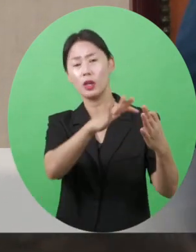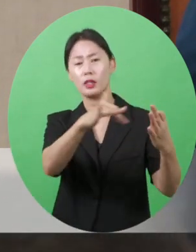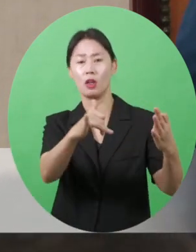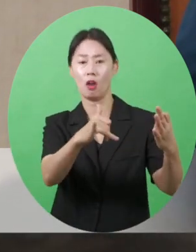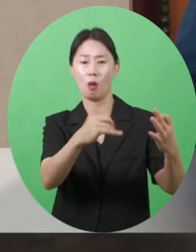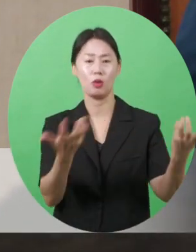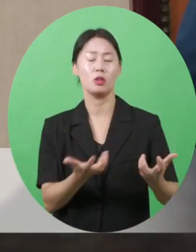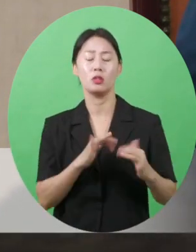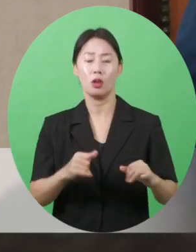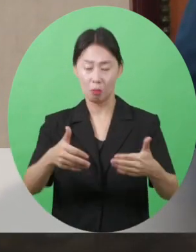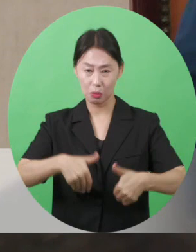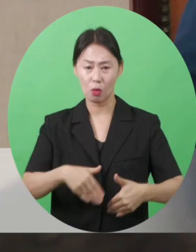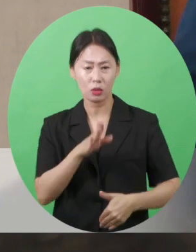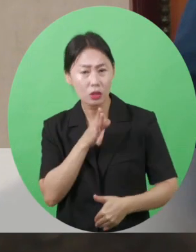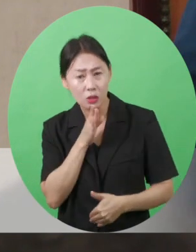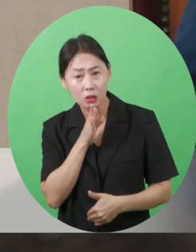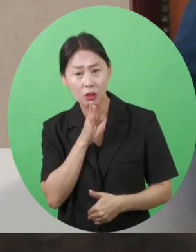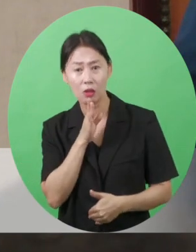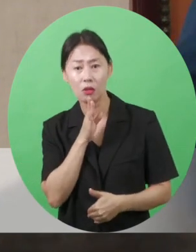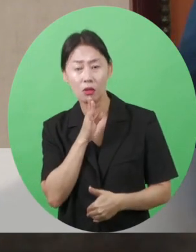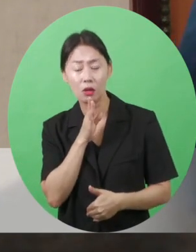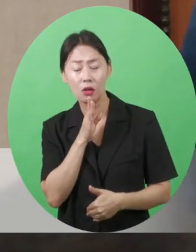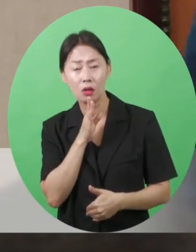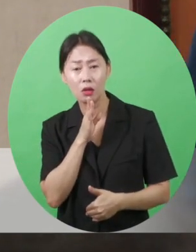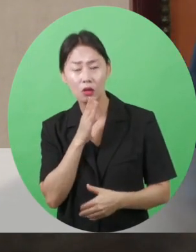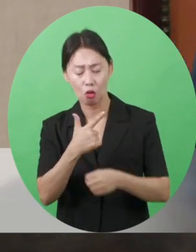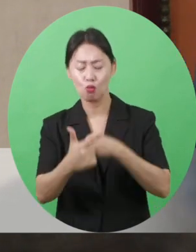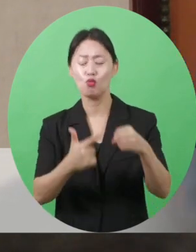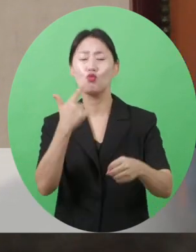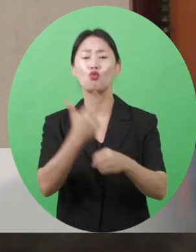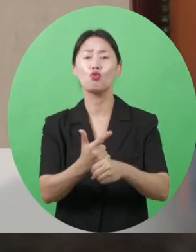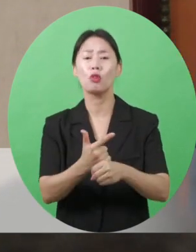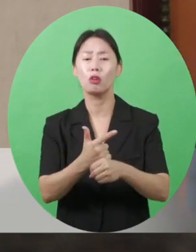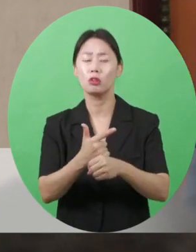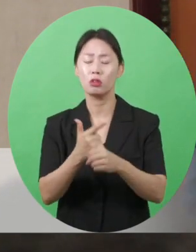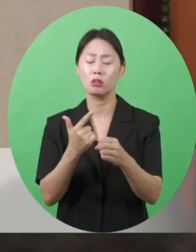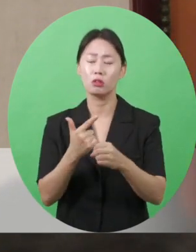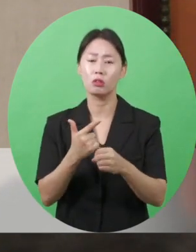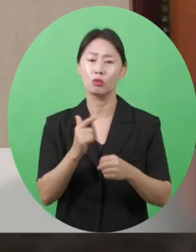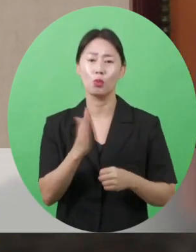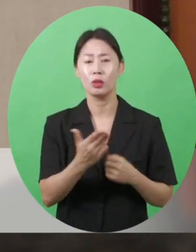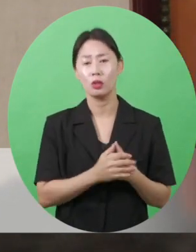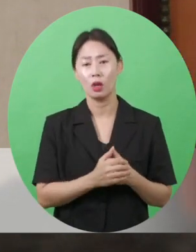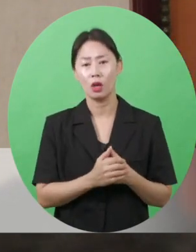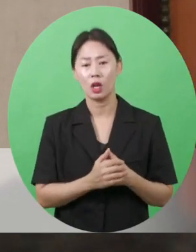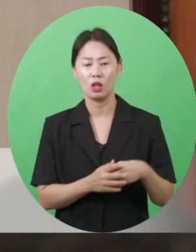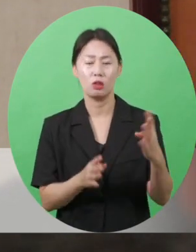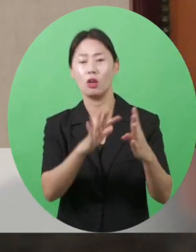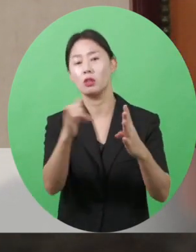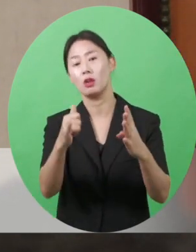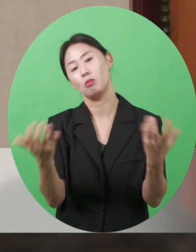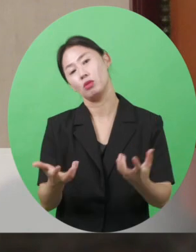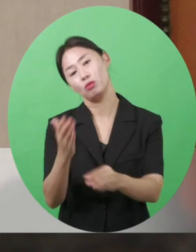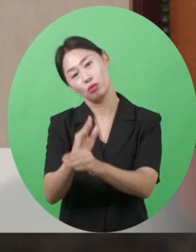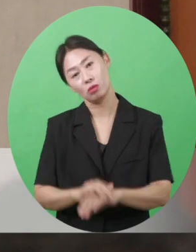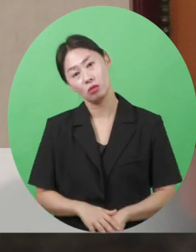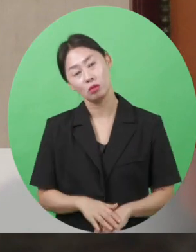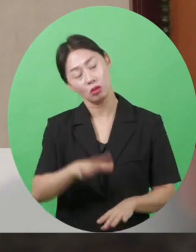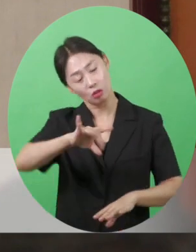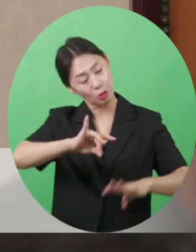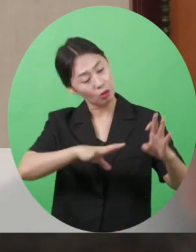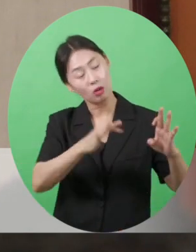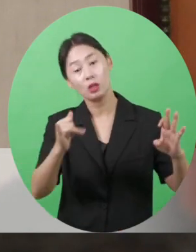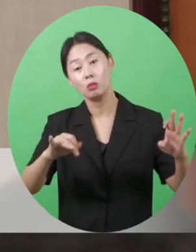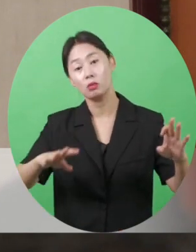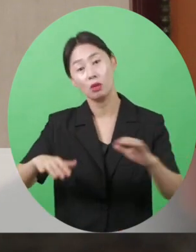직원이 필요했습니다. 근데 실제 초기 이제 지금 6년 차, 7년 차 접어들고 있는데요. 4명으로 일을 하고 있습니다. 네,